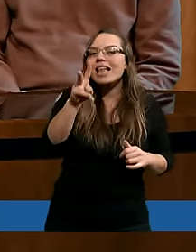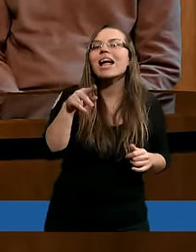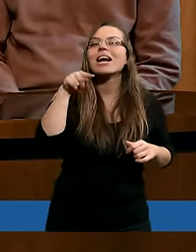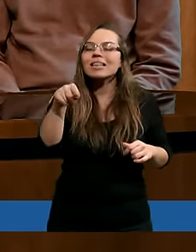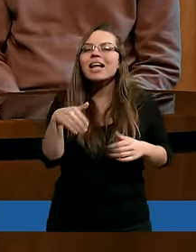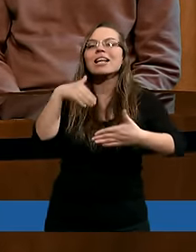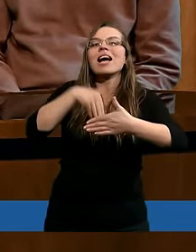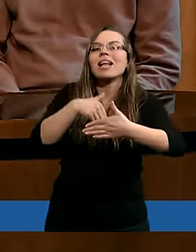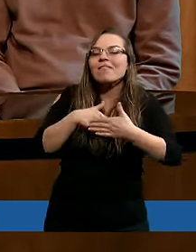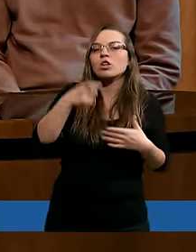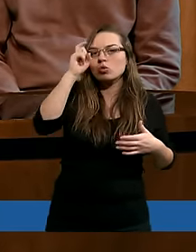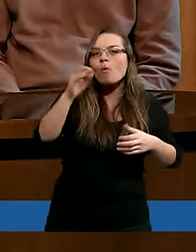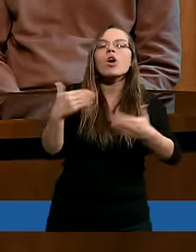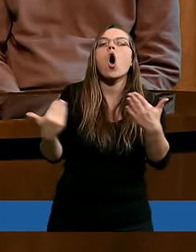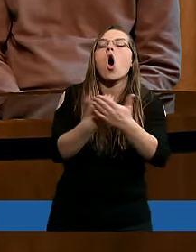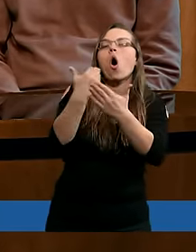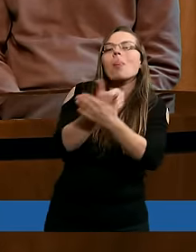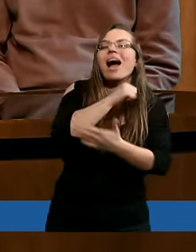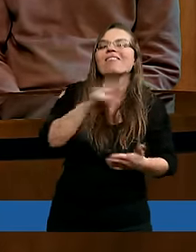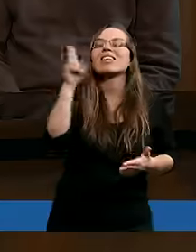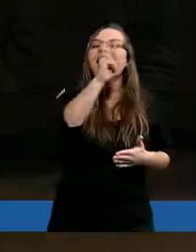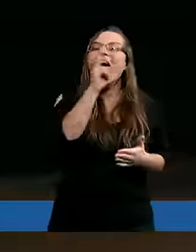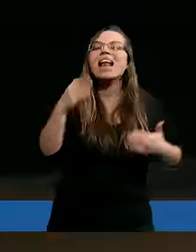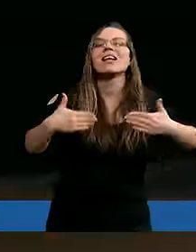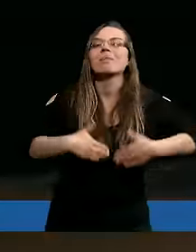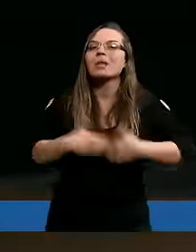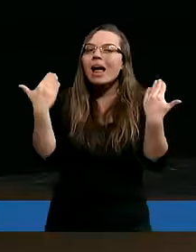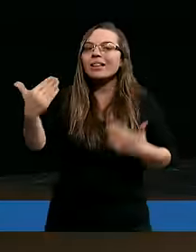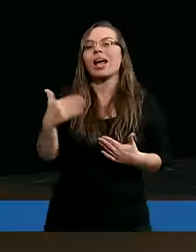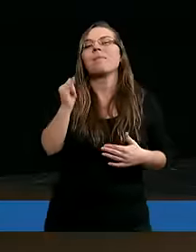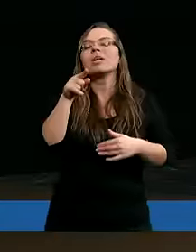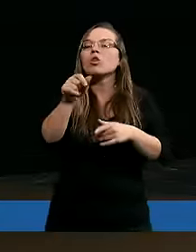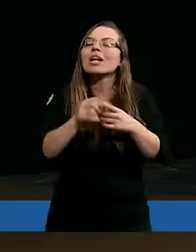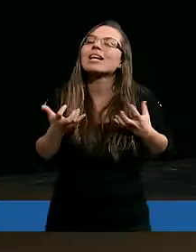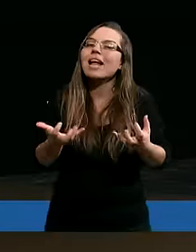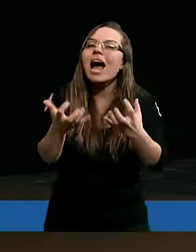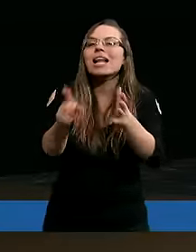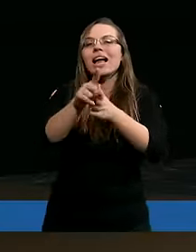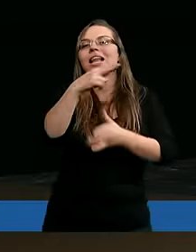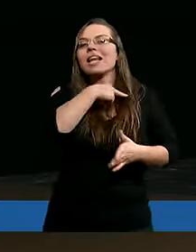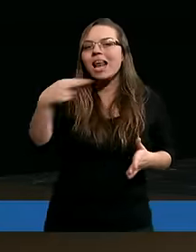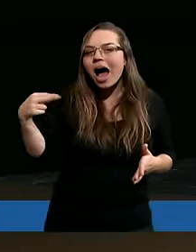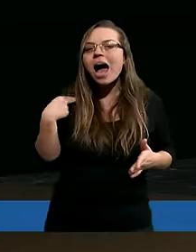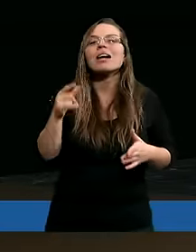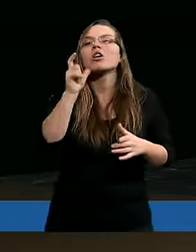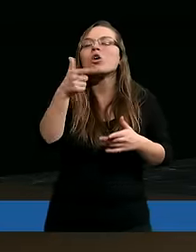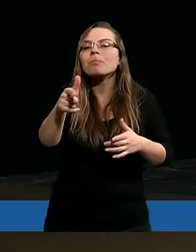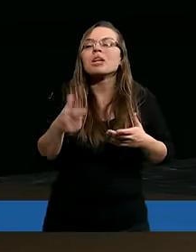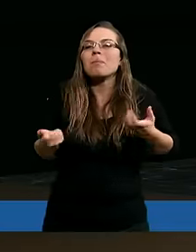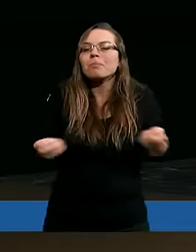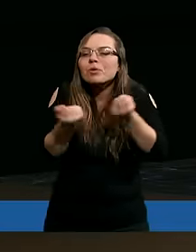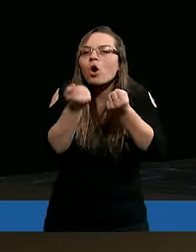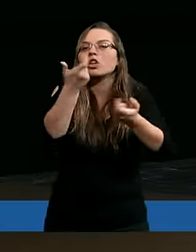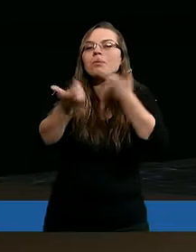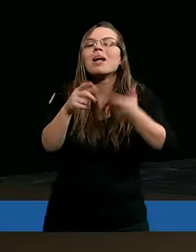ten wewnętrzny człowiek odnawia się z każdym dniem. I jest to też zachętą dla nas, że chociaż się starzejemy,